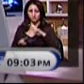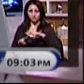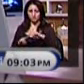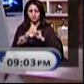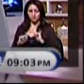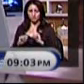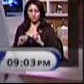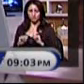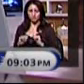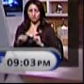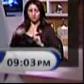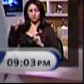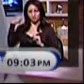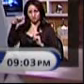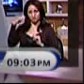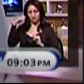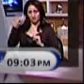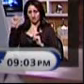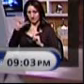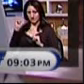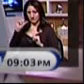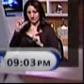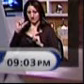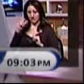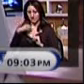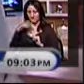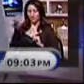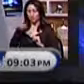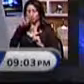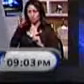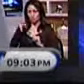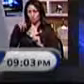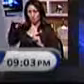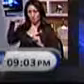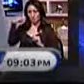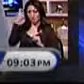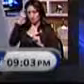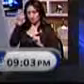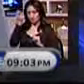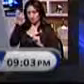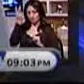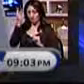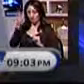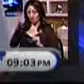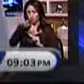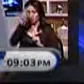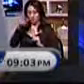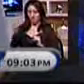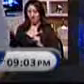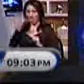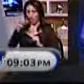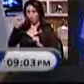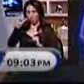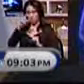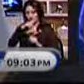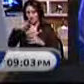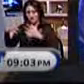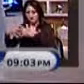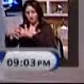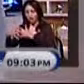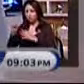احد قاده الاسلام السياسي، يعني سالت الدكتور علاء لما كان معنا هنا في اللقاء في الحوار، قلت له هل تنتمي لجماعه الاخوان؟ قال لي نفى